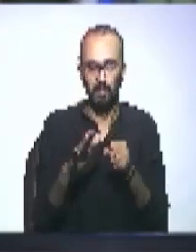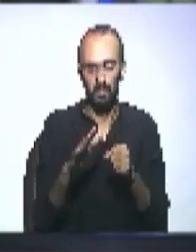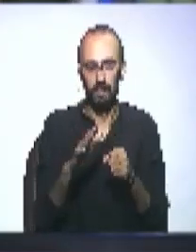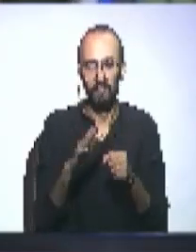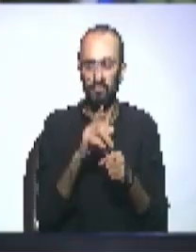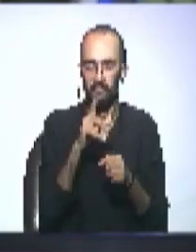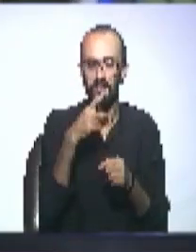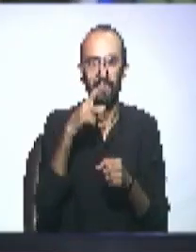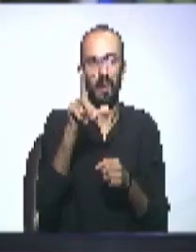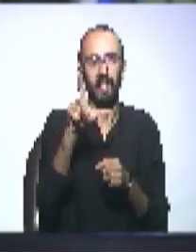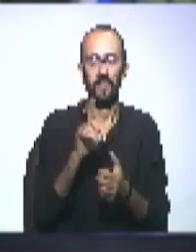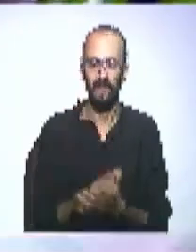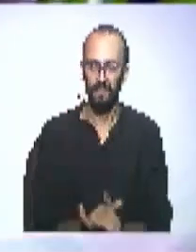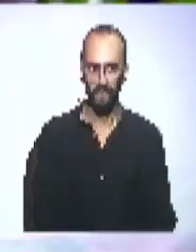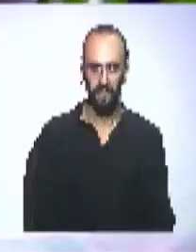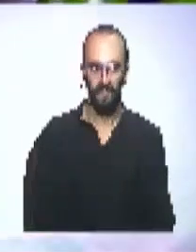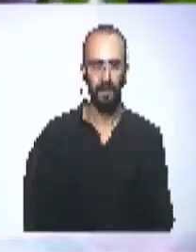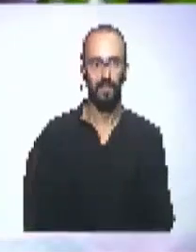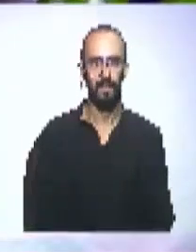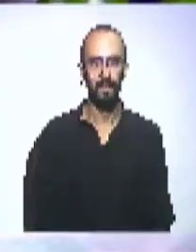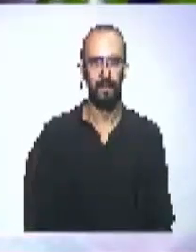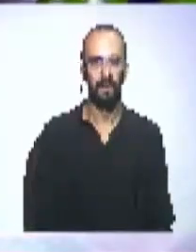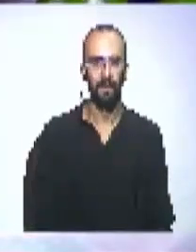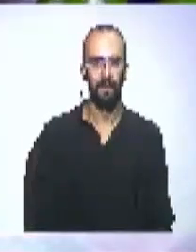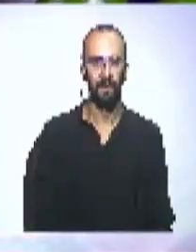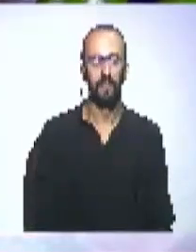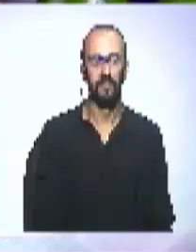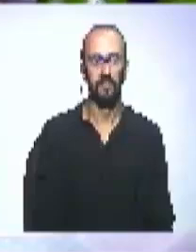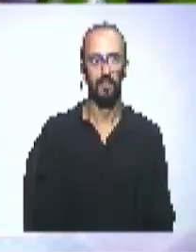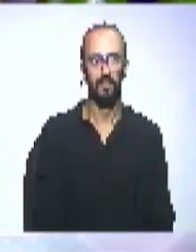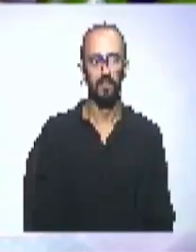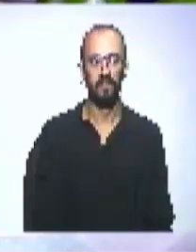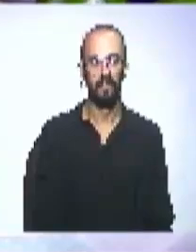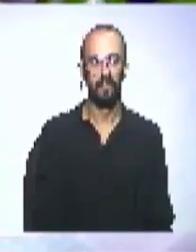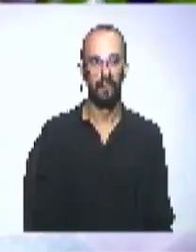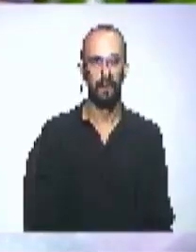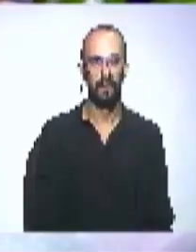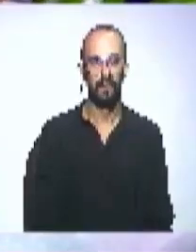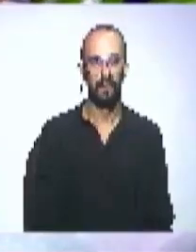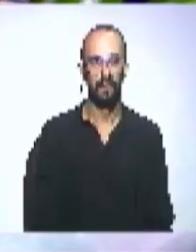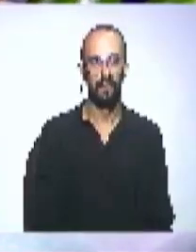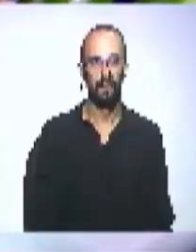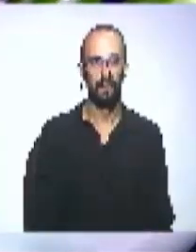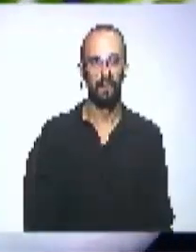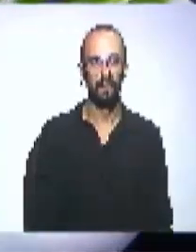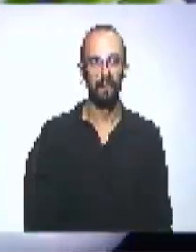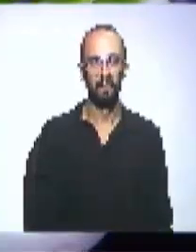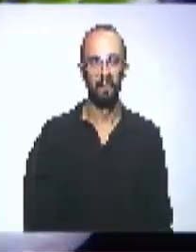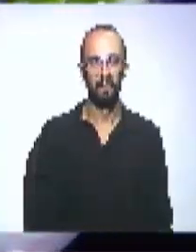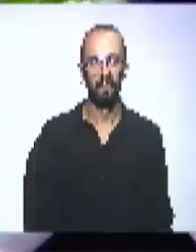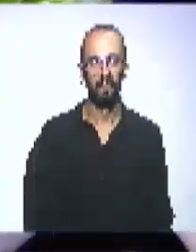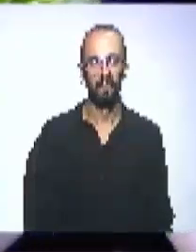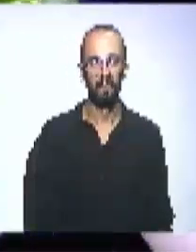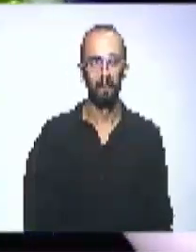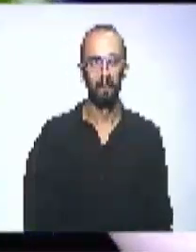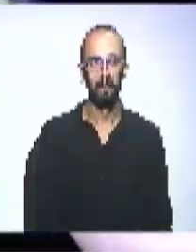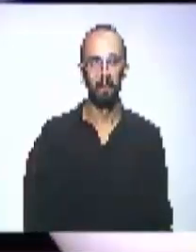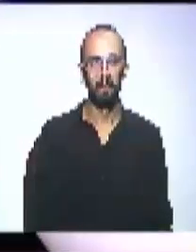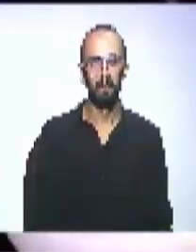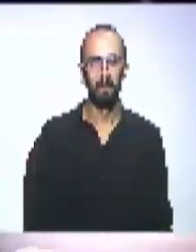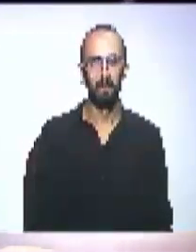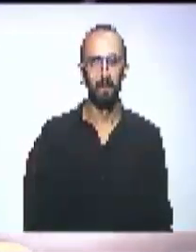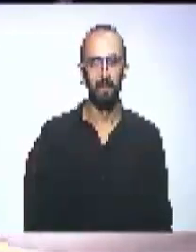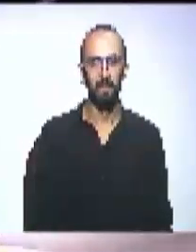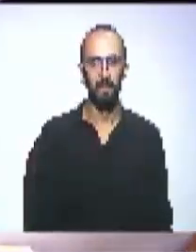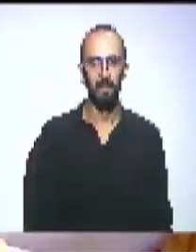برافو عليك. ماشي. تمام كده. كتر خيرك يا فندم. نورتينا يا استاذه نجاح. نعمل واحد صغير بقى كده. البرجر ده العيش ده